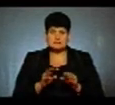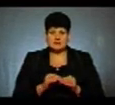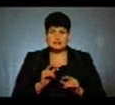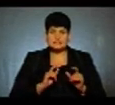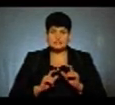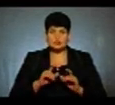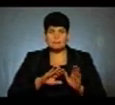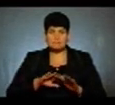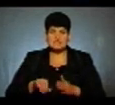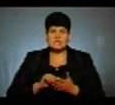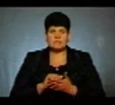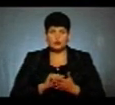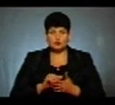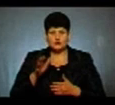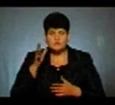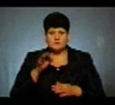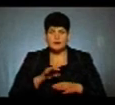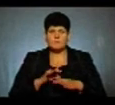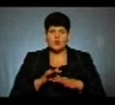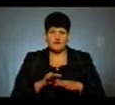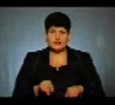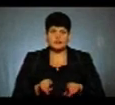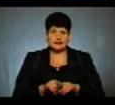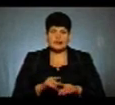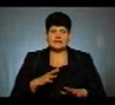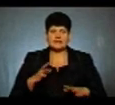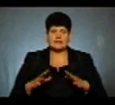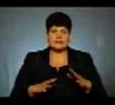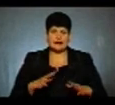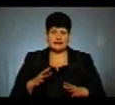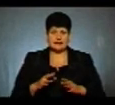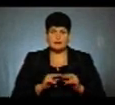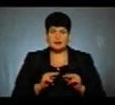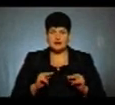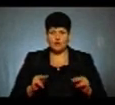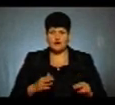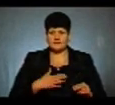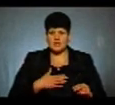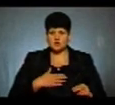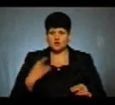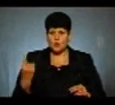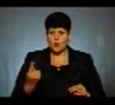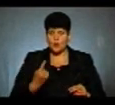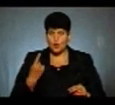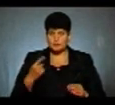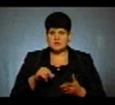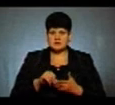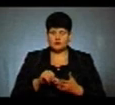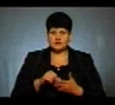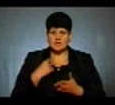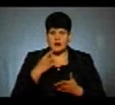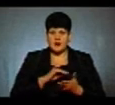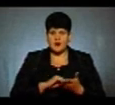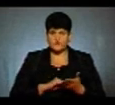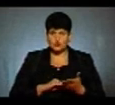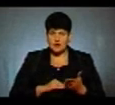Інститутом післядипломної освіти ми провели такий тренінг для педагогів нашої області за участю автора